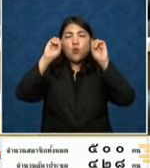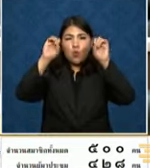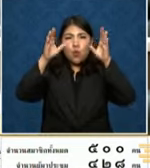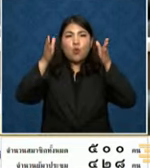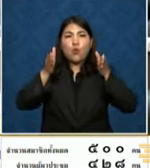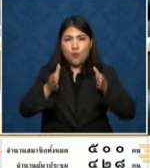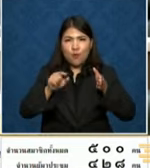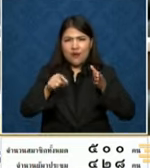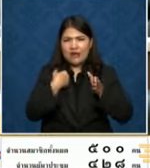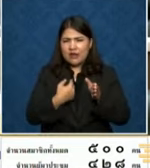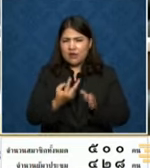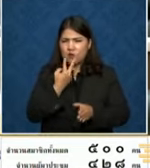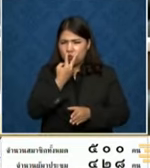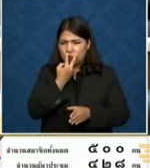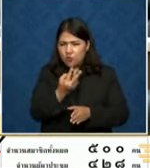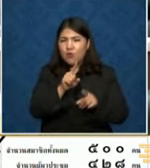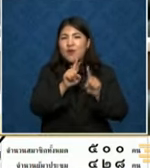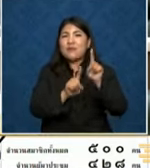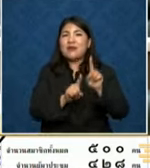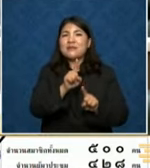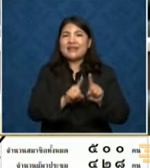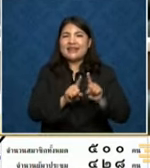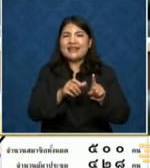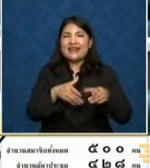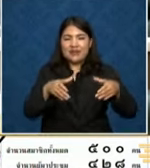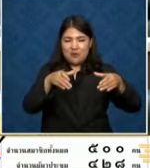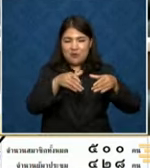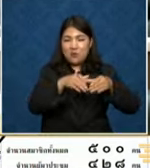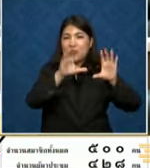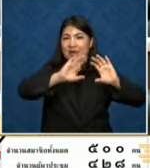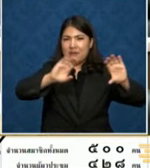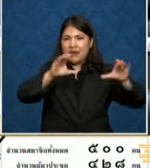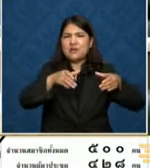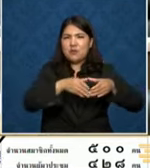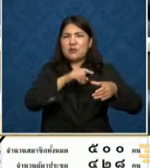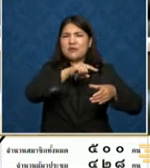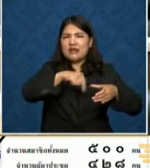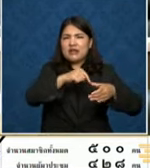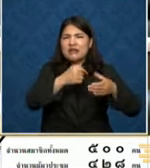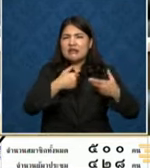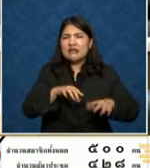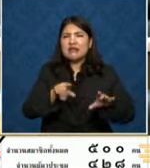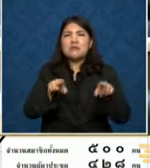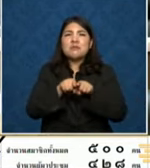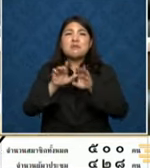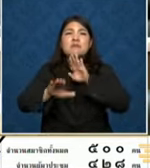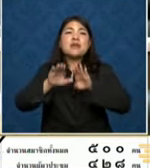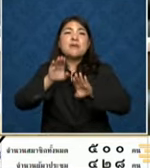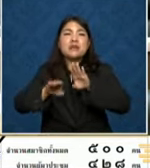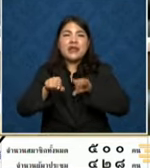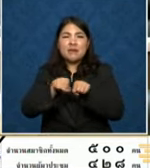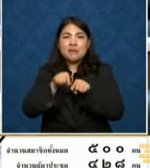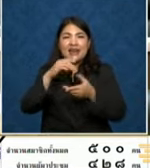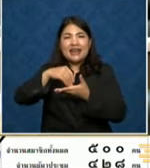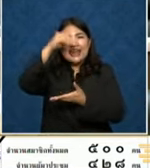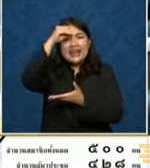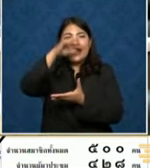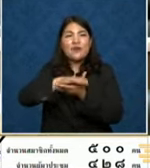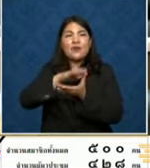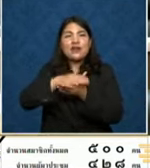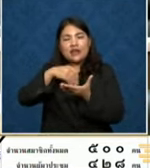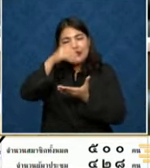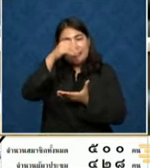มินผลการเรียนของนักเรียนครับก็คือรัฐบาลชุดนี้ครับท่านประธานครับที่เรียนมาครบเทอมแรกแล้ว